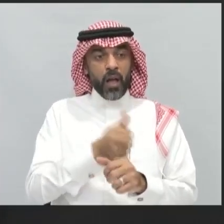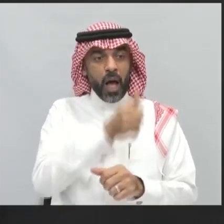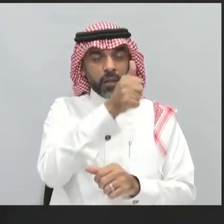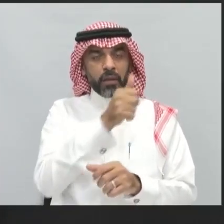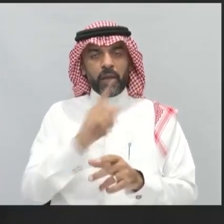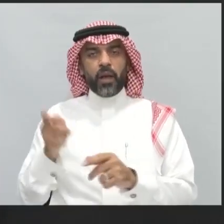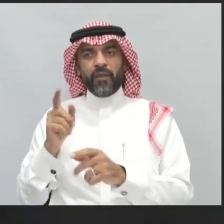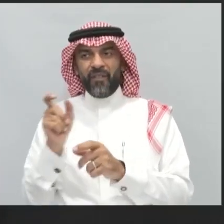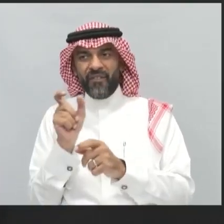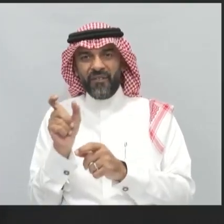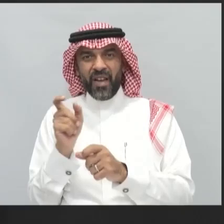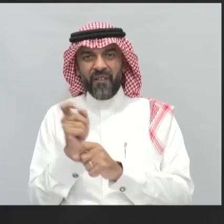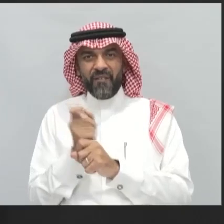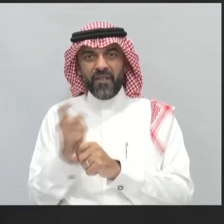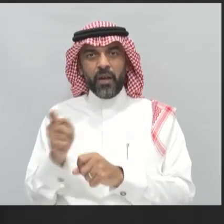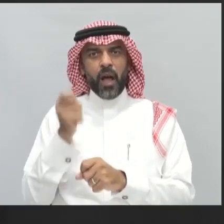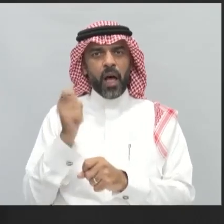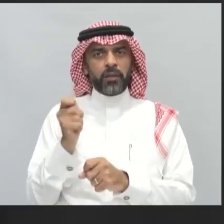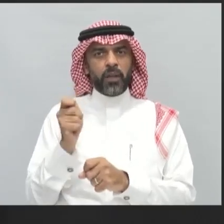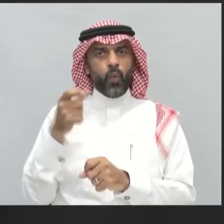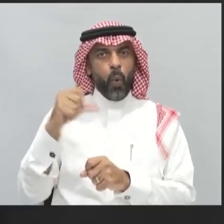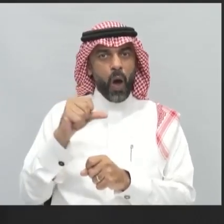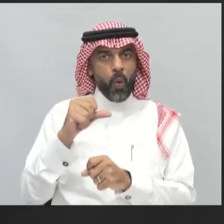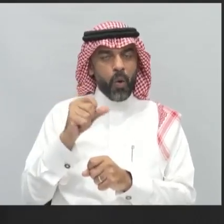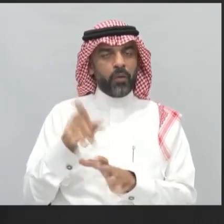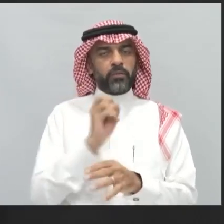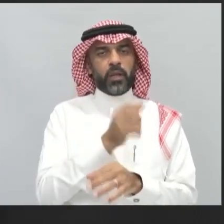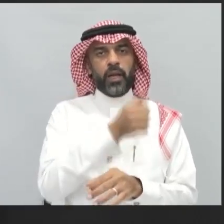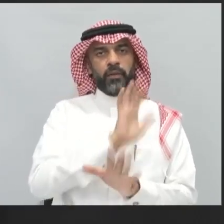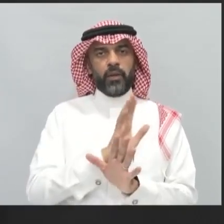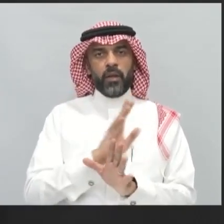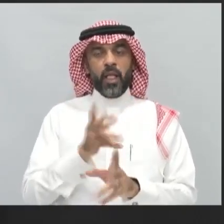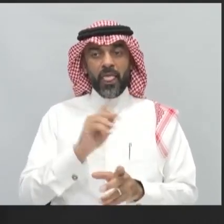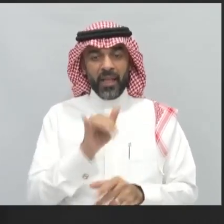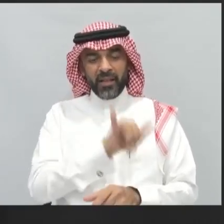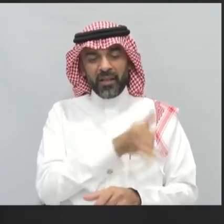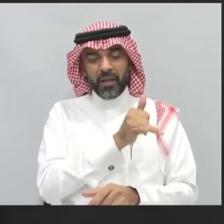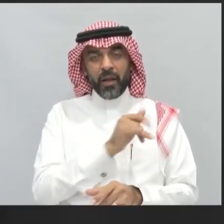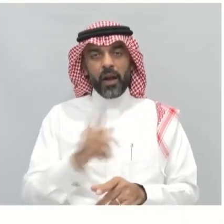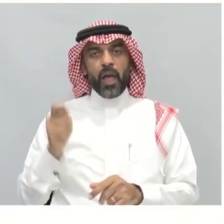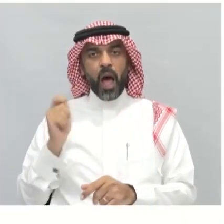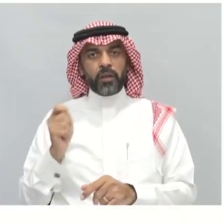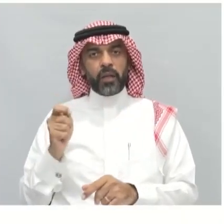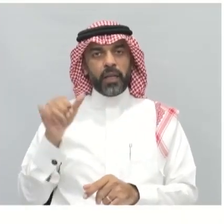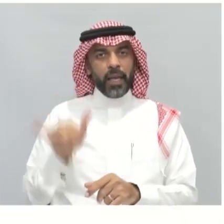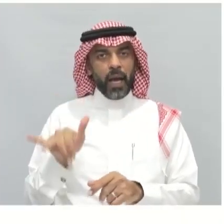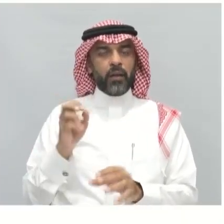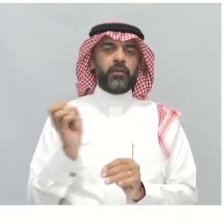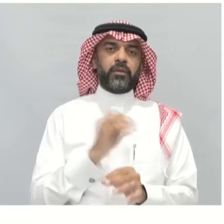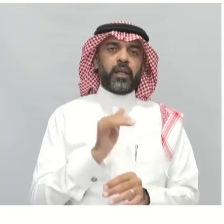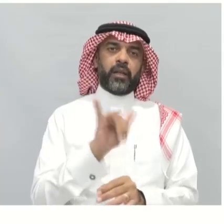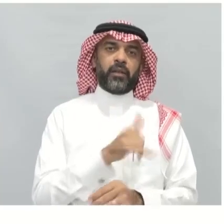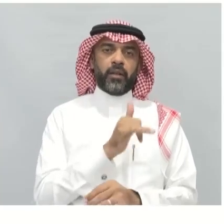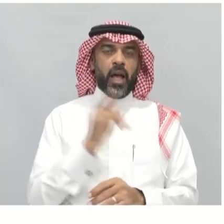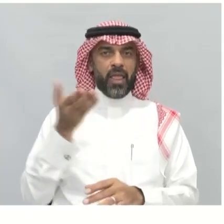الياء غير المنقوطه اذا كان اصلها ياء اذا كان اصلها ياء ا اذا تذكرنا قواعد